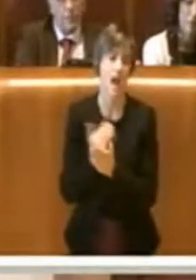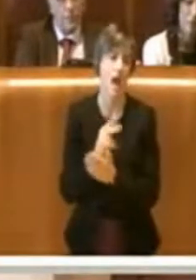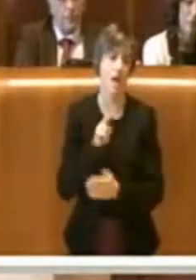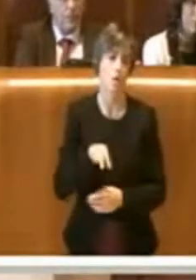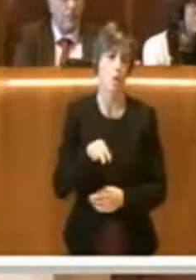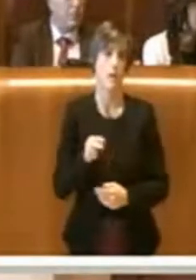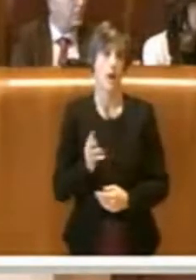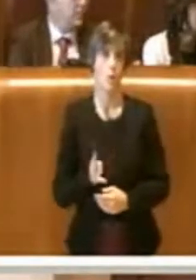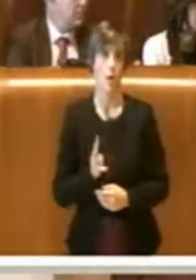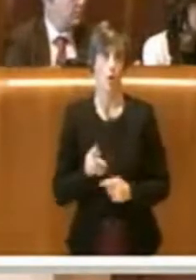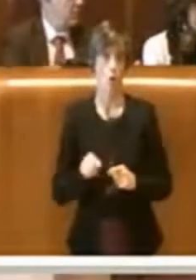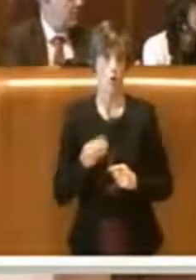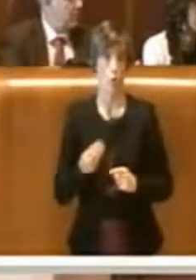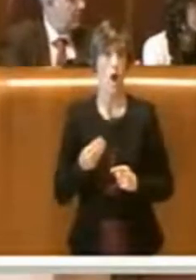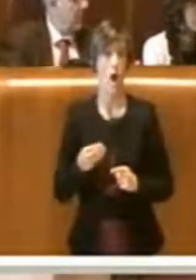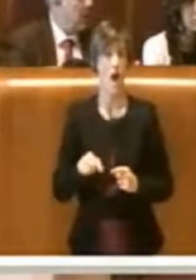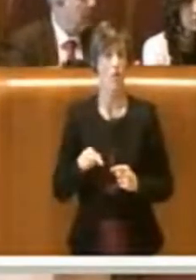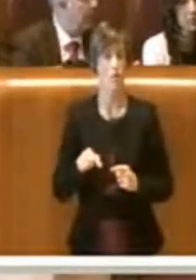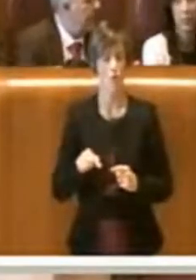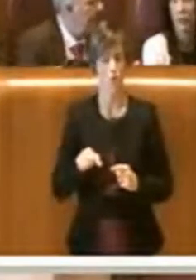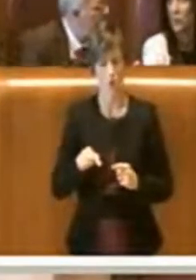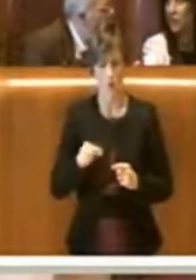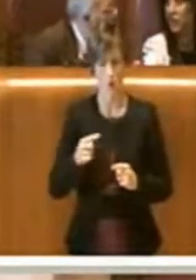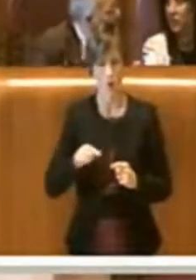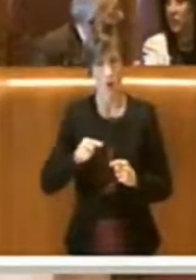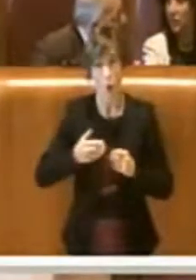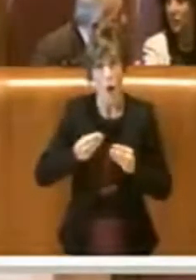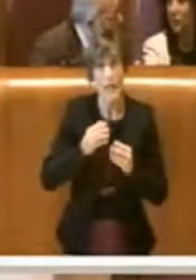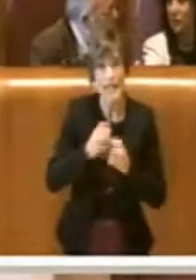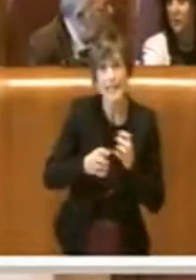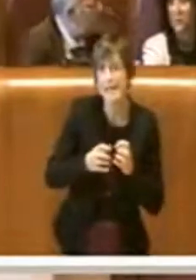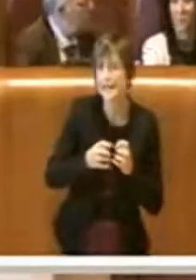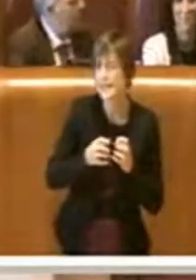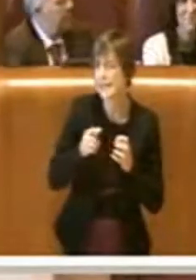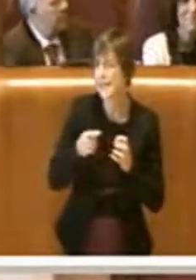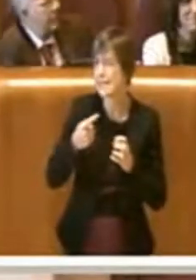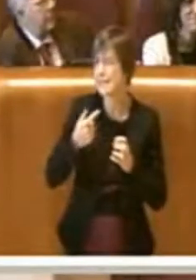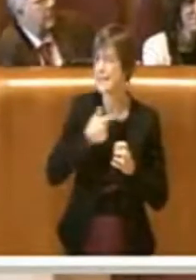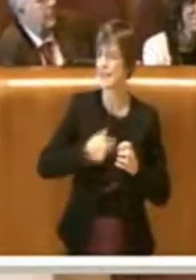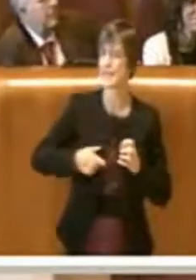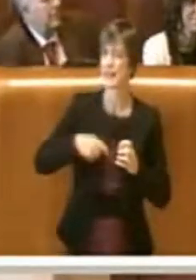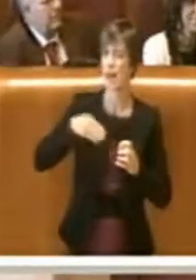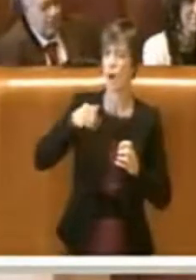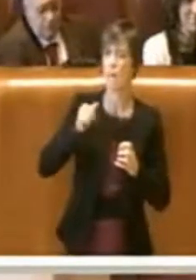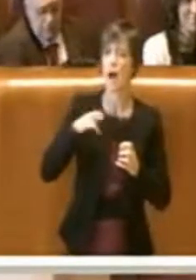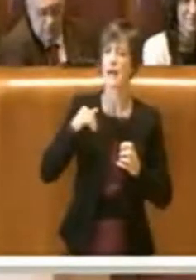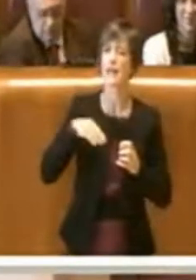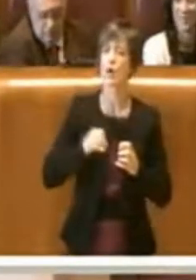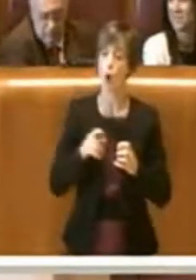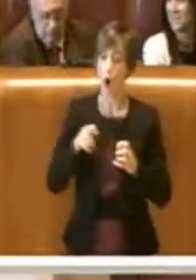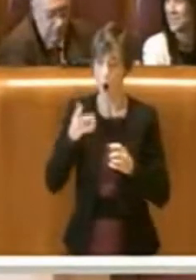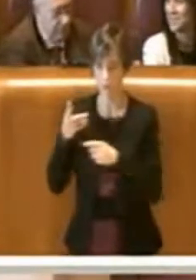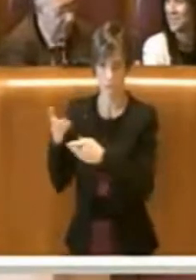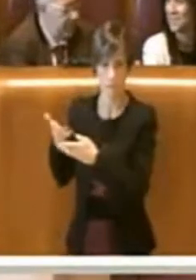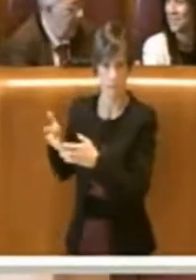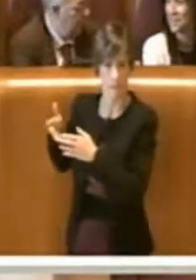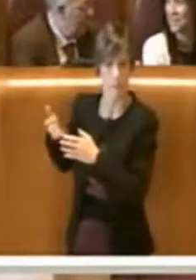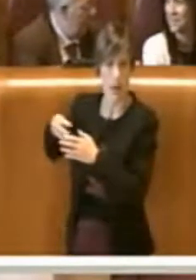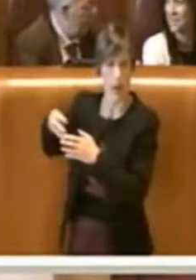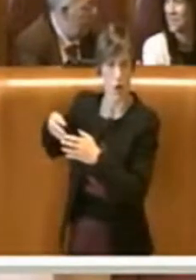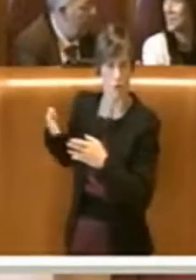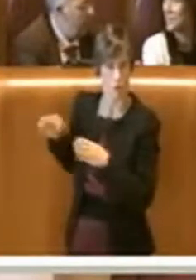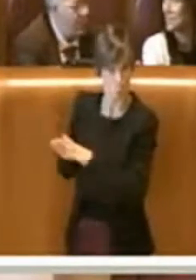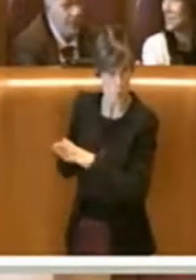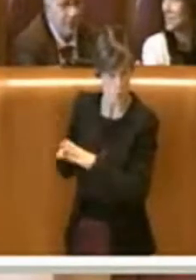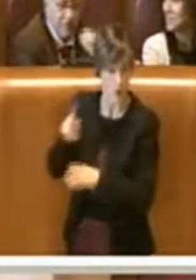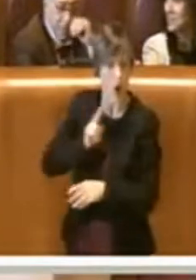2014, quando ci fu la crisi sotto il sindaco Marino, con la chiusura di Malagrotta, quando nel